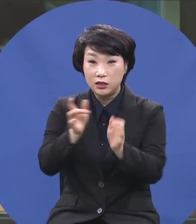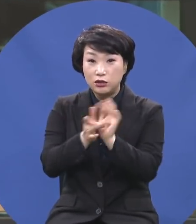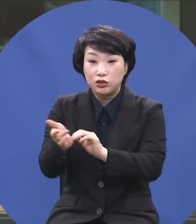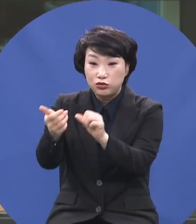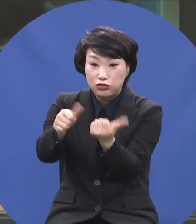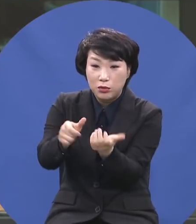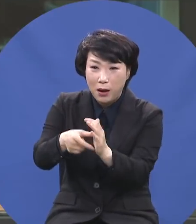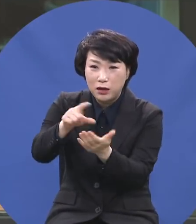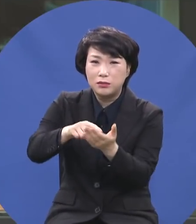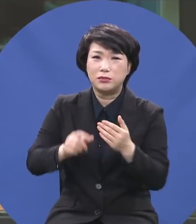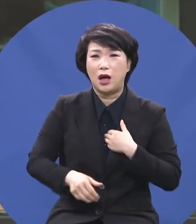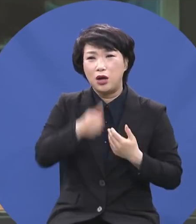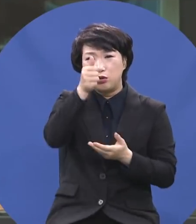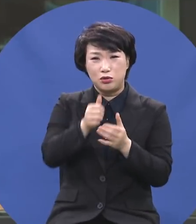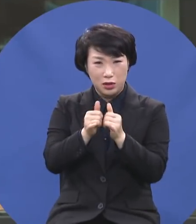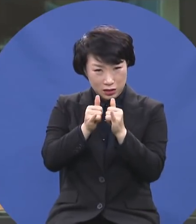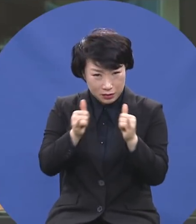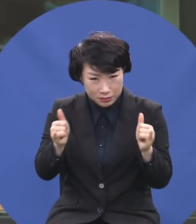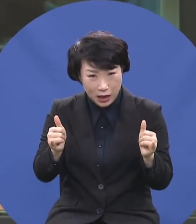죽을 만큼